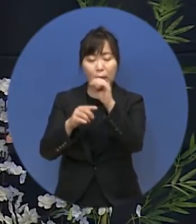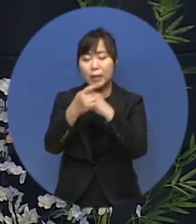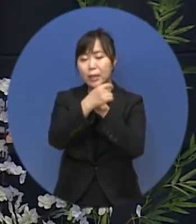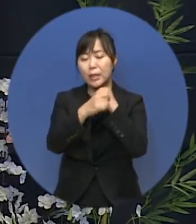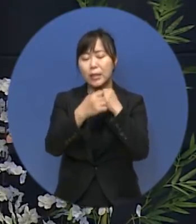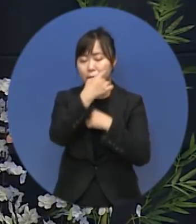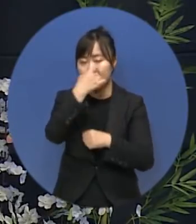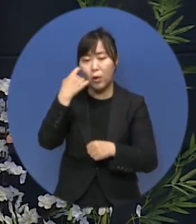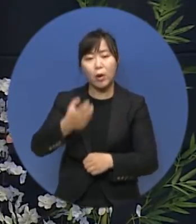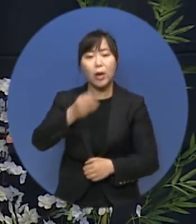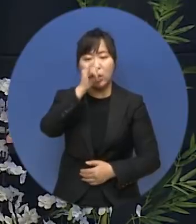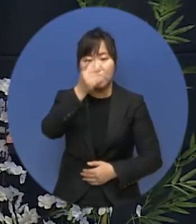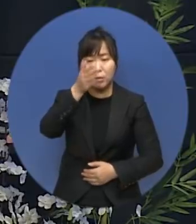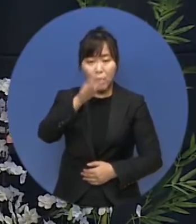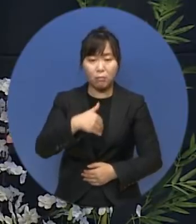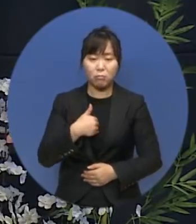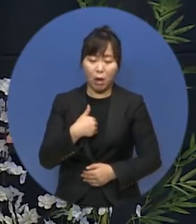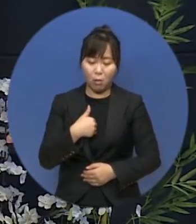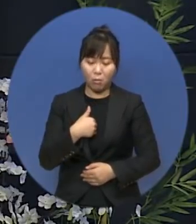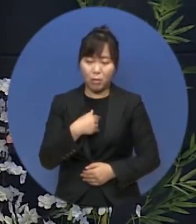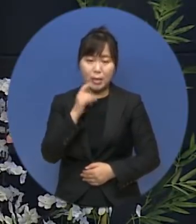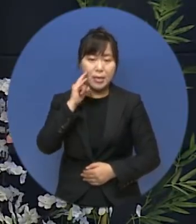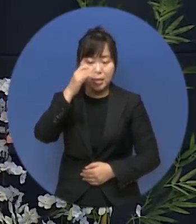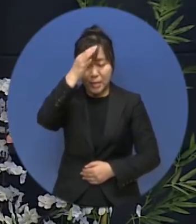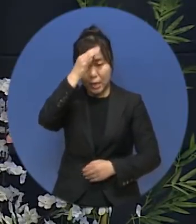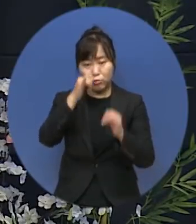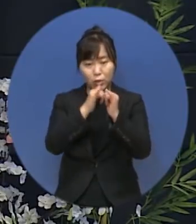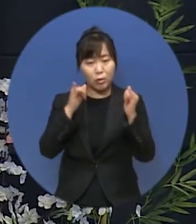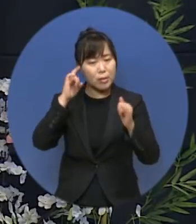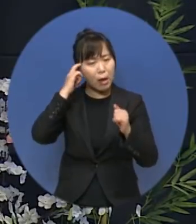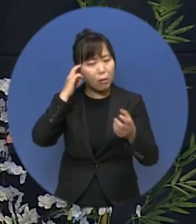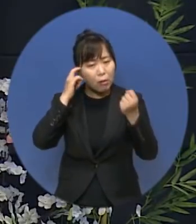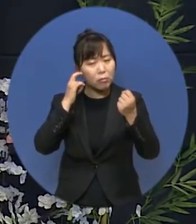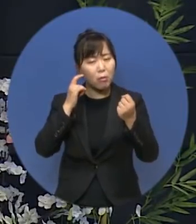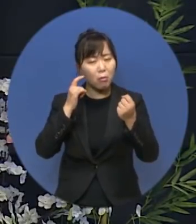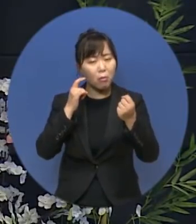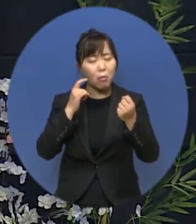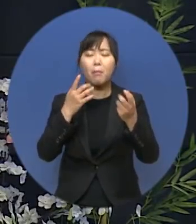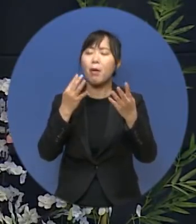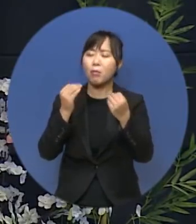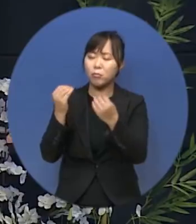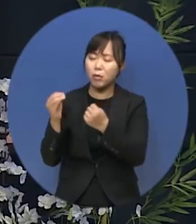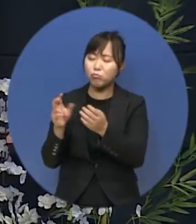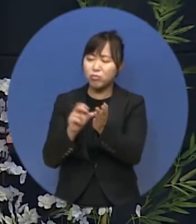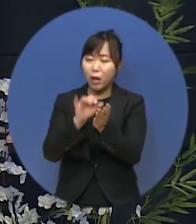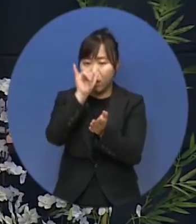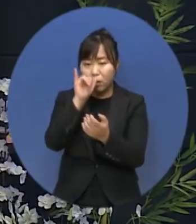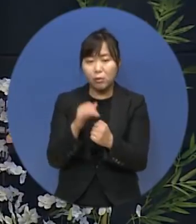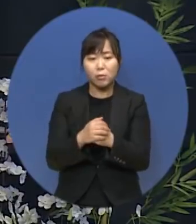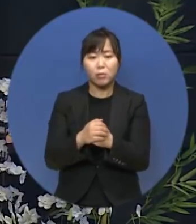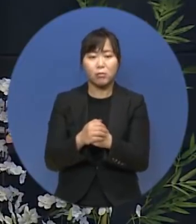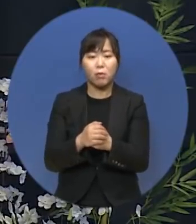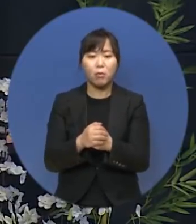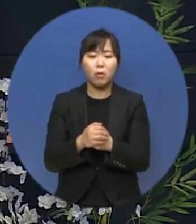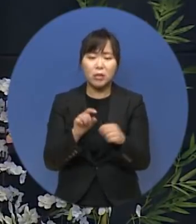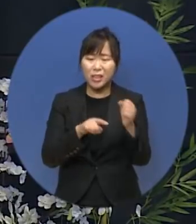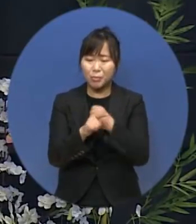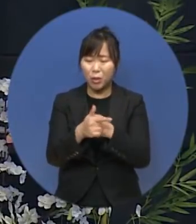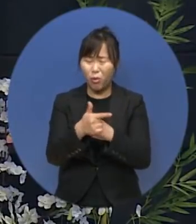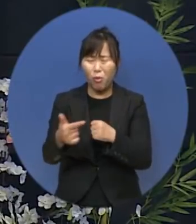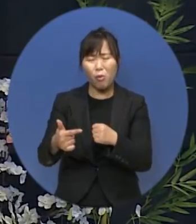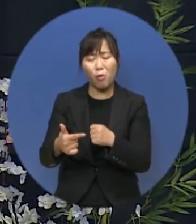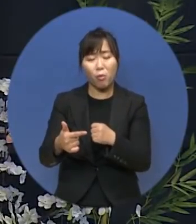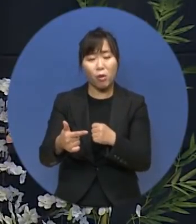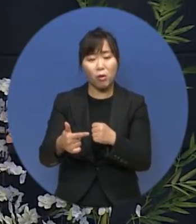하였는데, 본인을 예술인이라 생각한다는 부분에 대해서는 많은 논란이 있었습니다. 너무 넓은 의미가